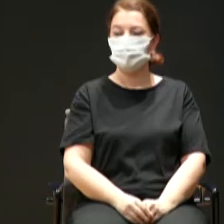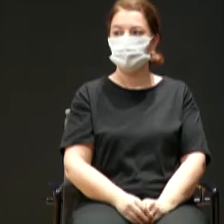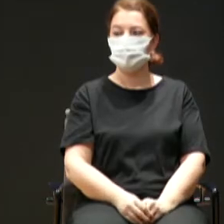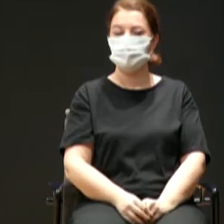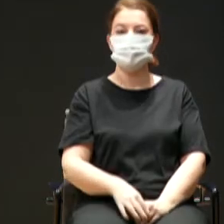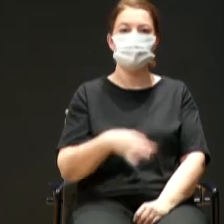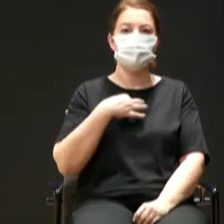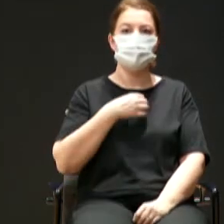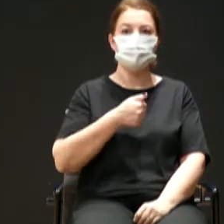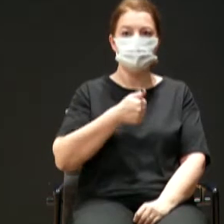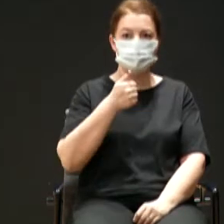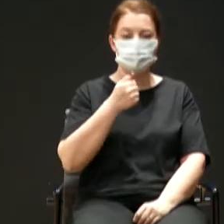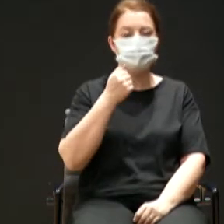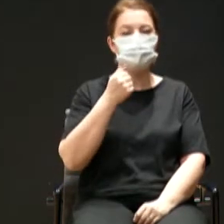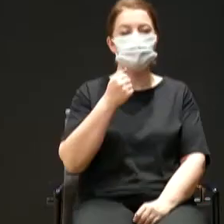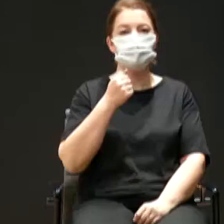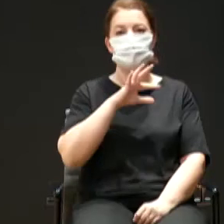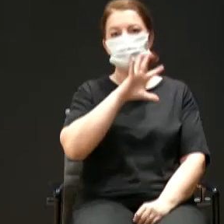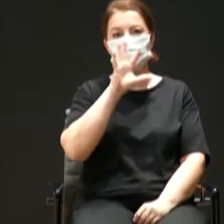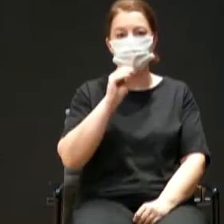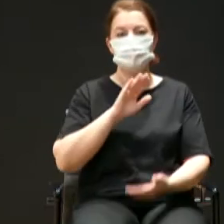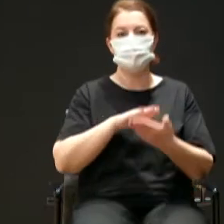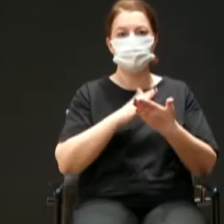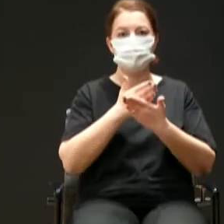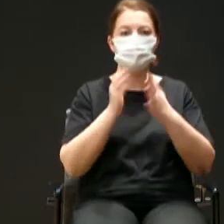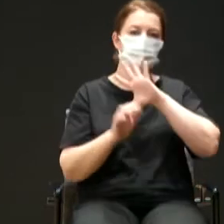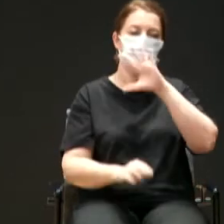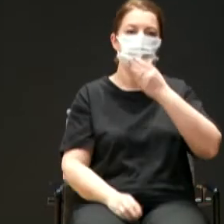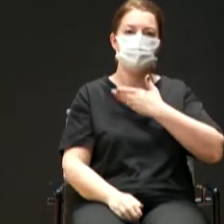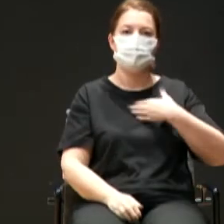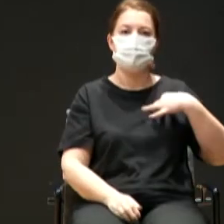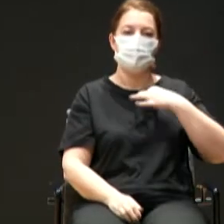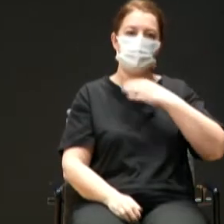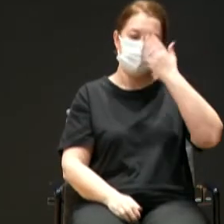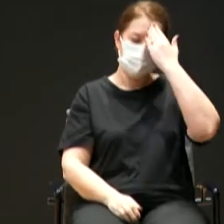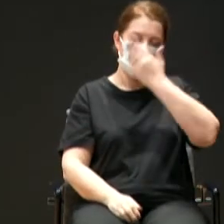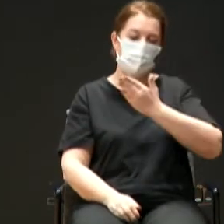Sayın Başkanım, değerli meclis üyeleri, arkadaşlar. Hepinizi sevgiyle, saygıyla selamlıyorum.